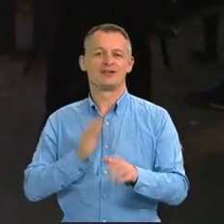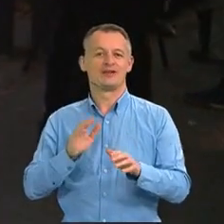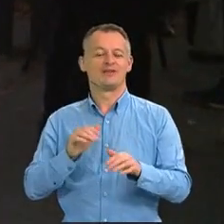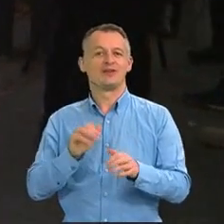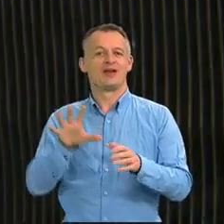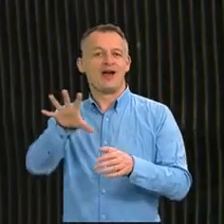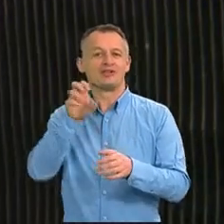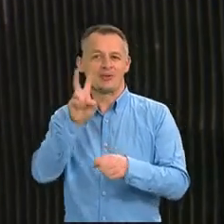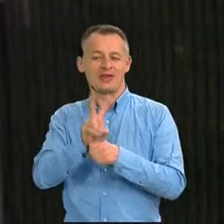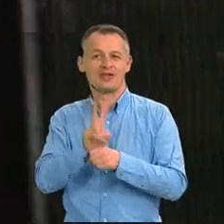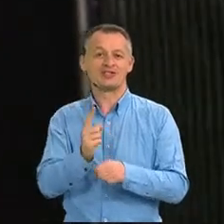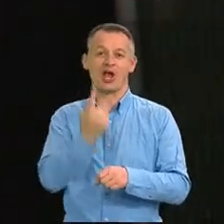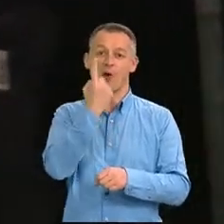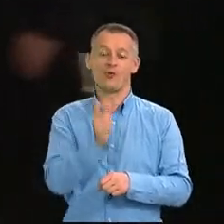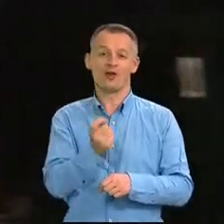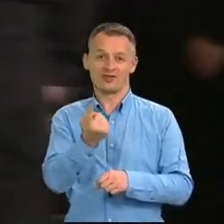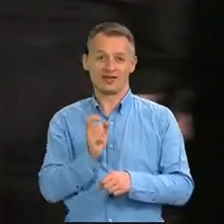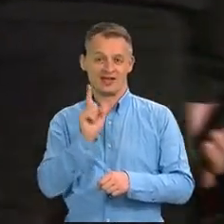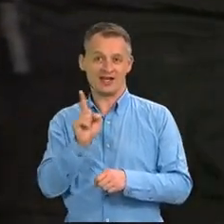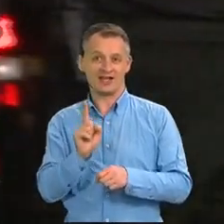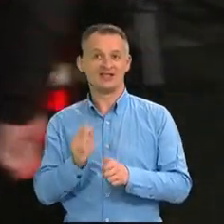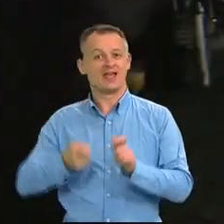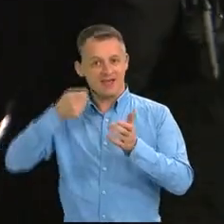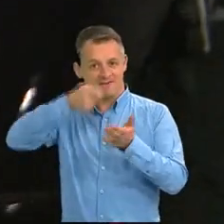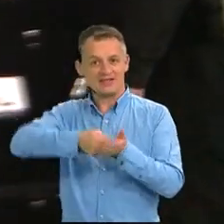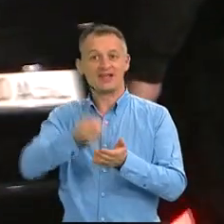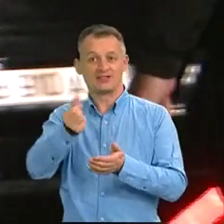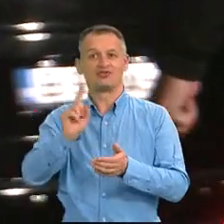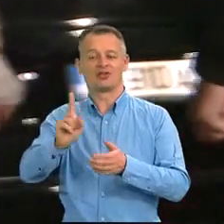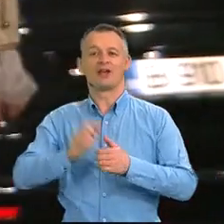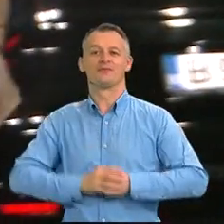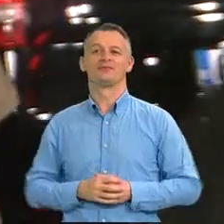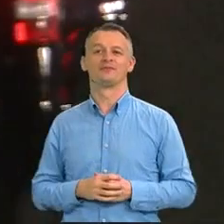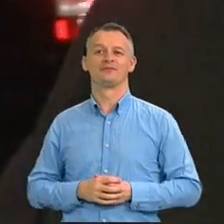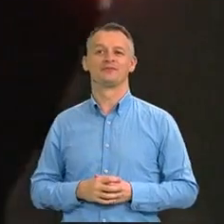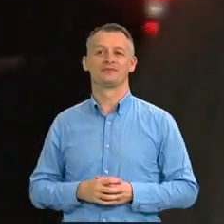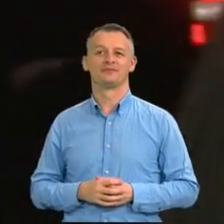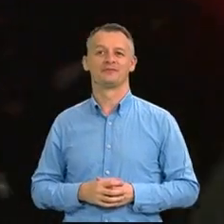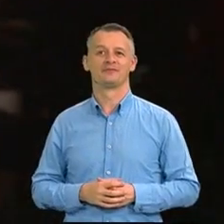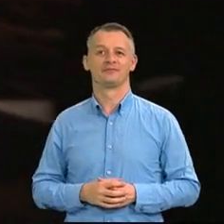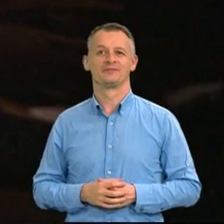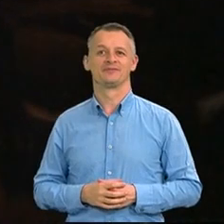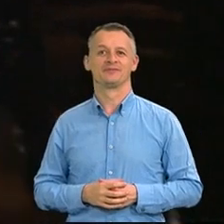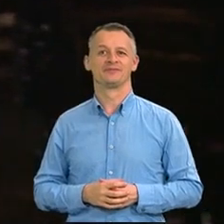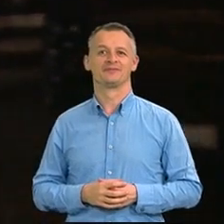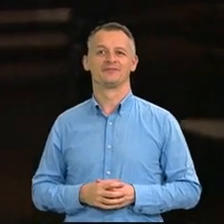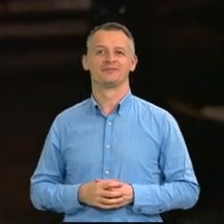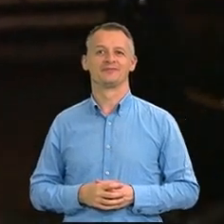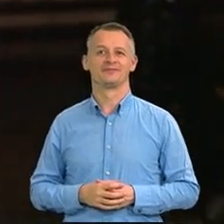atenția unuia dintre ei ca să investească și noi. Can you please pass this to Peter? Please, it's against his plan for an app that we